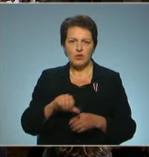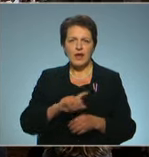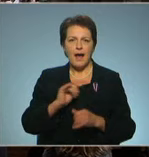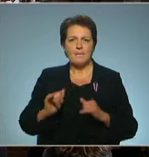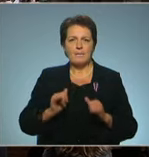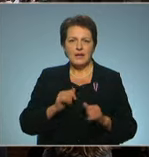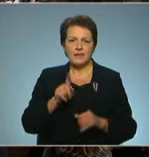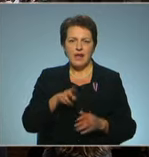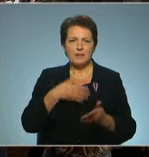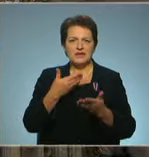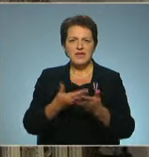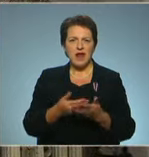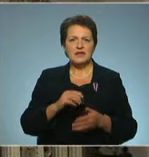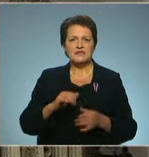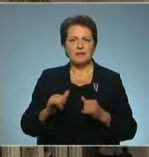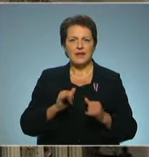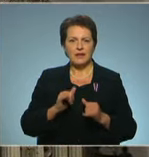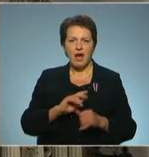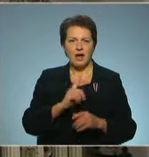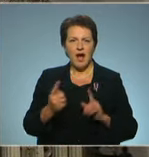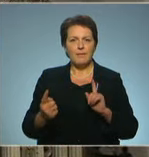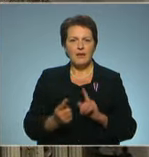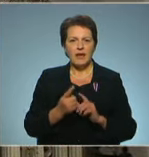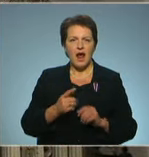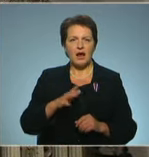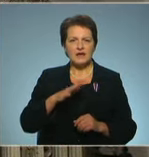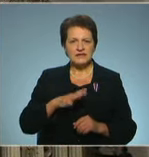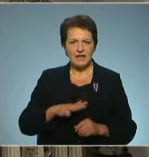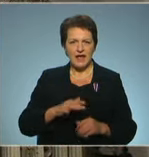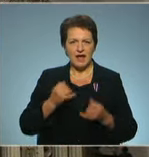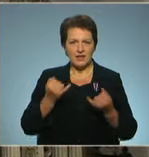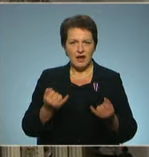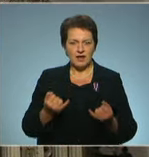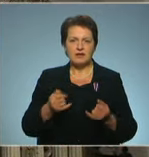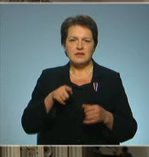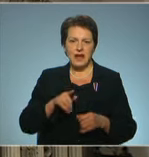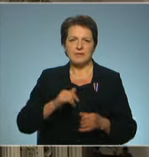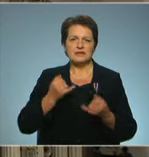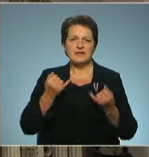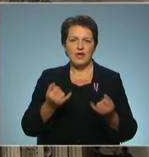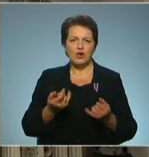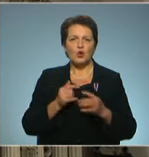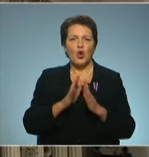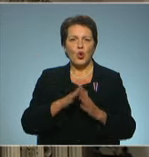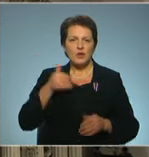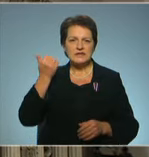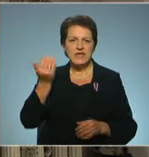tam izrādīs bību. Kam pienākas cieņa, tam cieņu. Un lūgs Dievu par